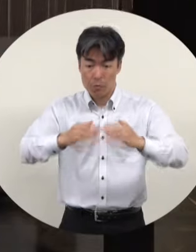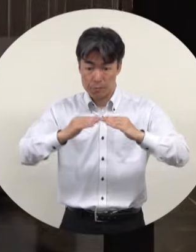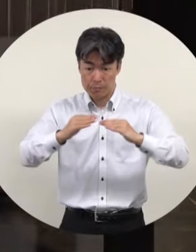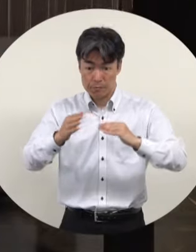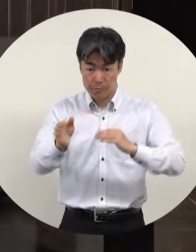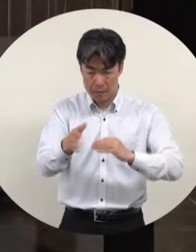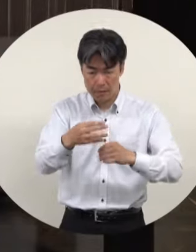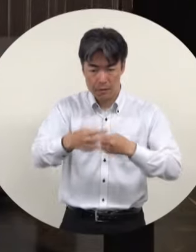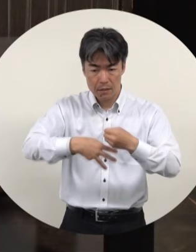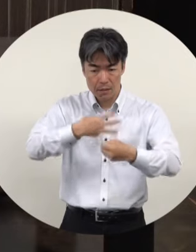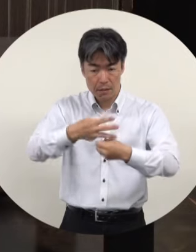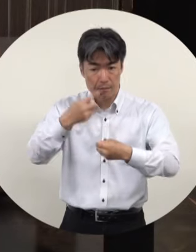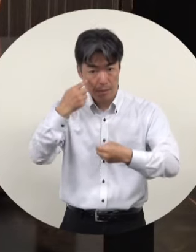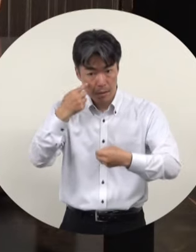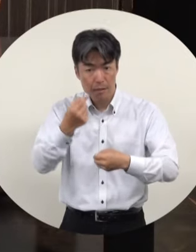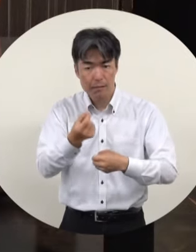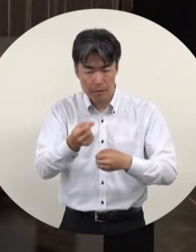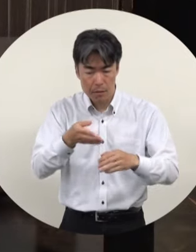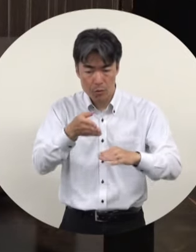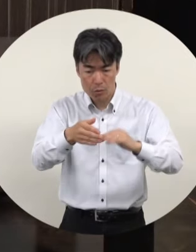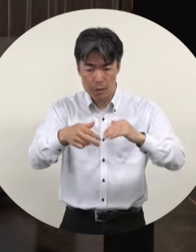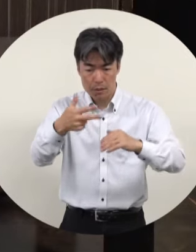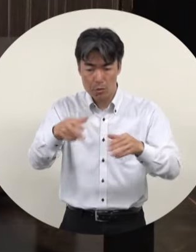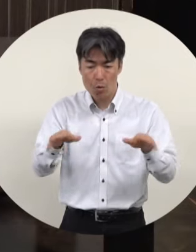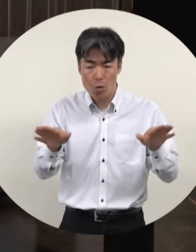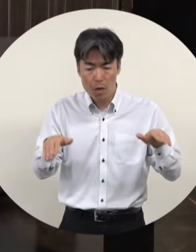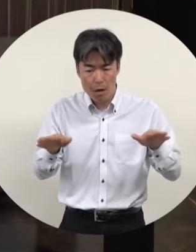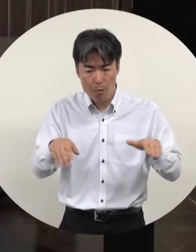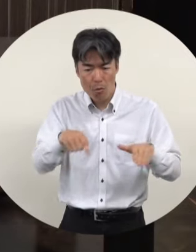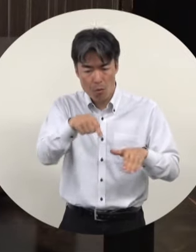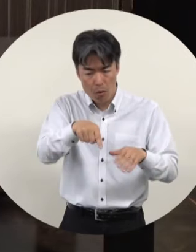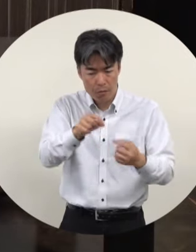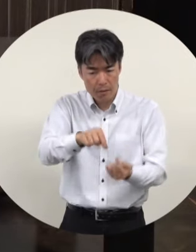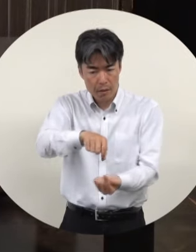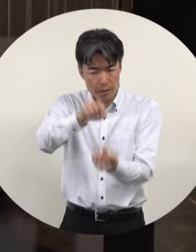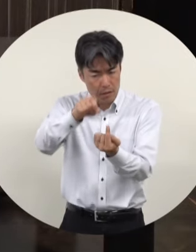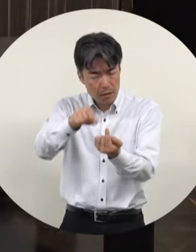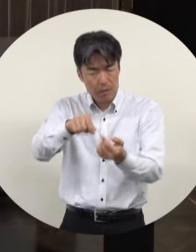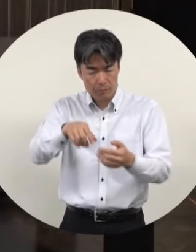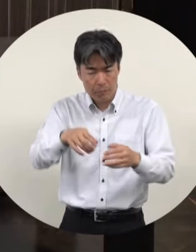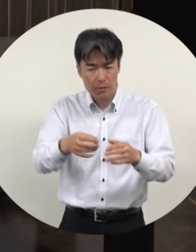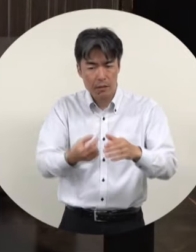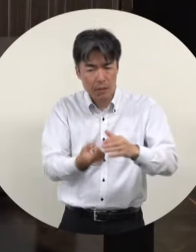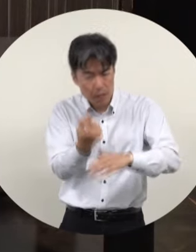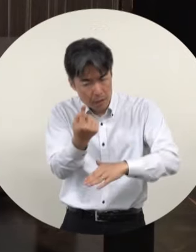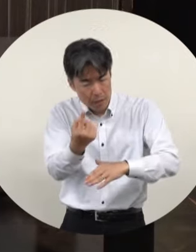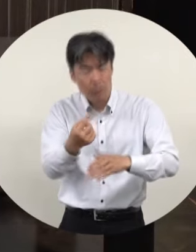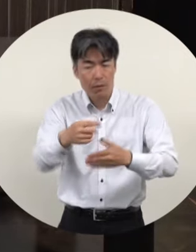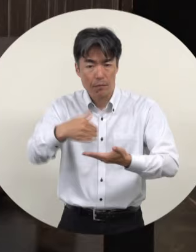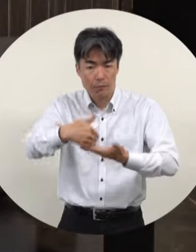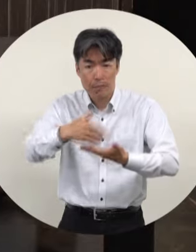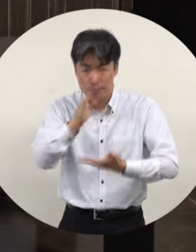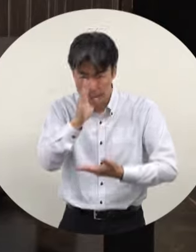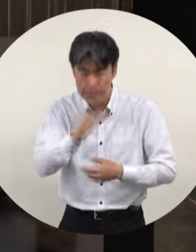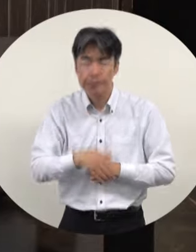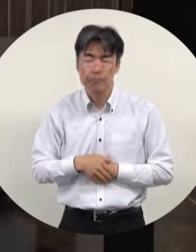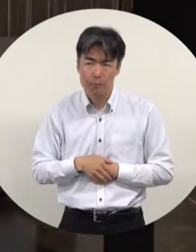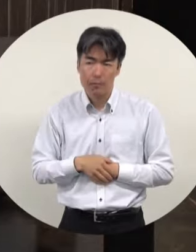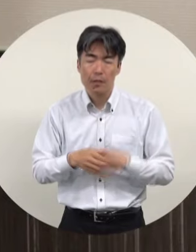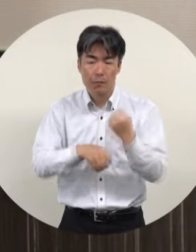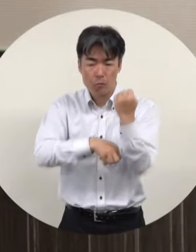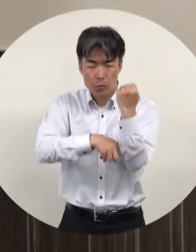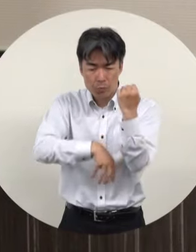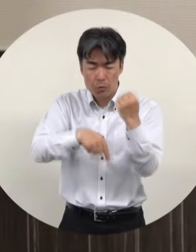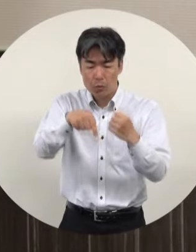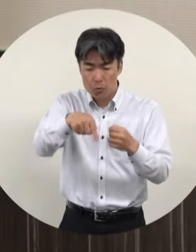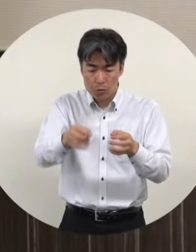オープンして3周年とのことですが、はい、ここ越谷市の蒲生という場所でお店を構えられたきっかけって何かあったんですか？ そう